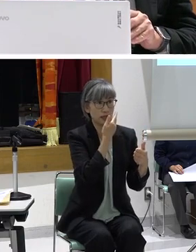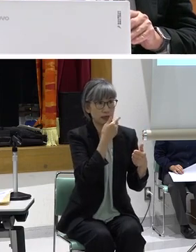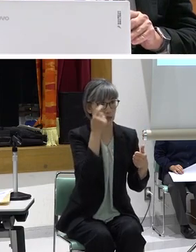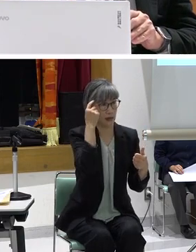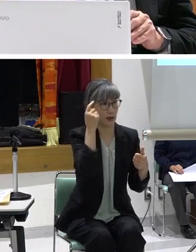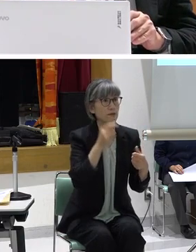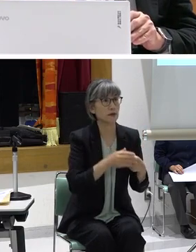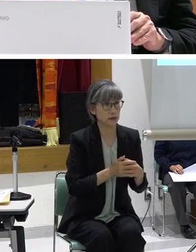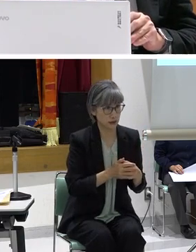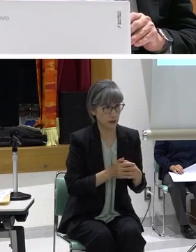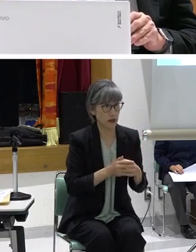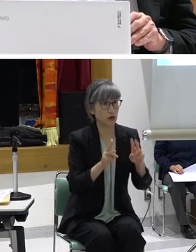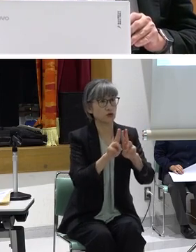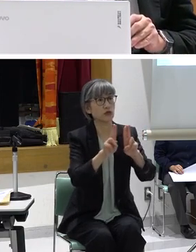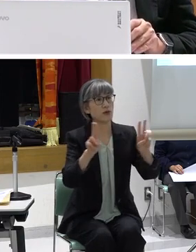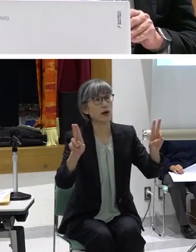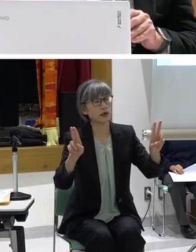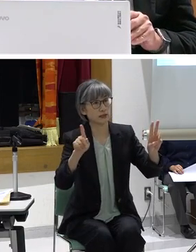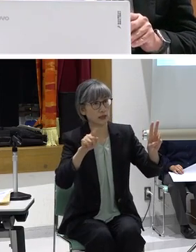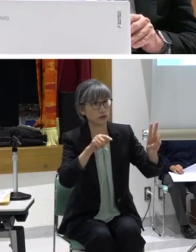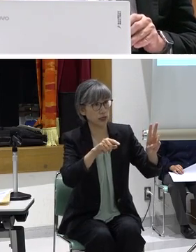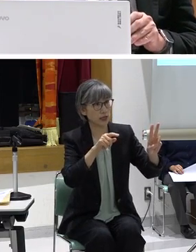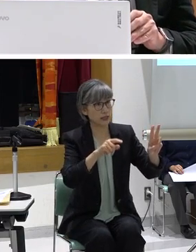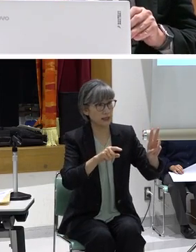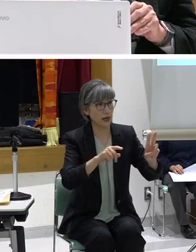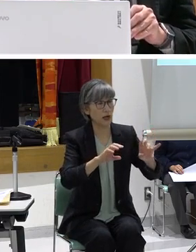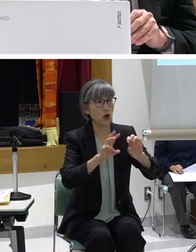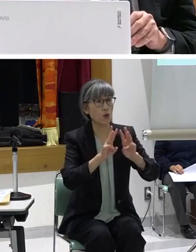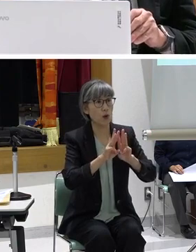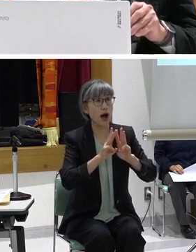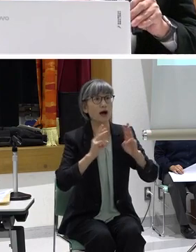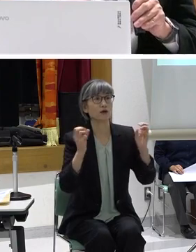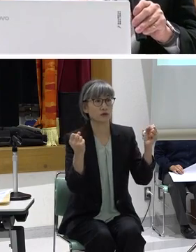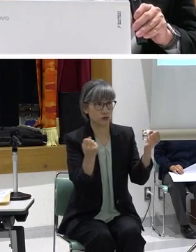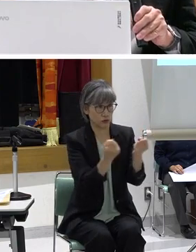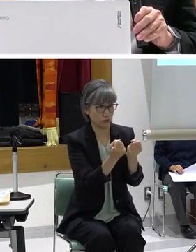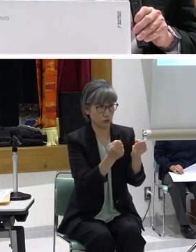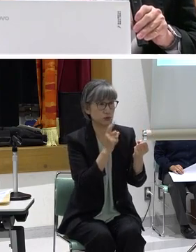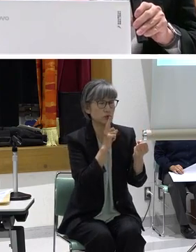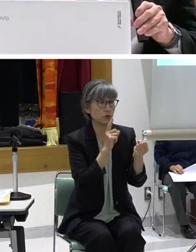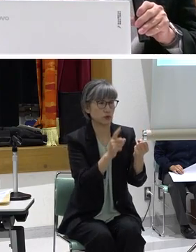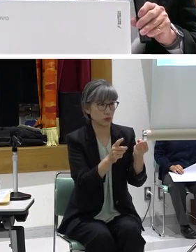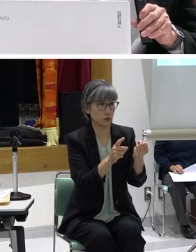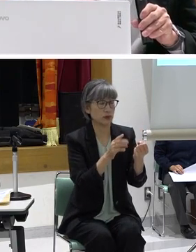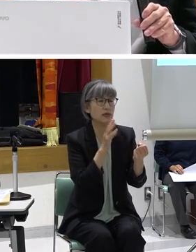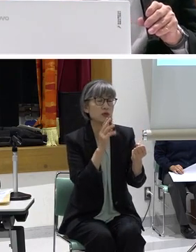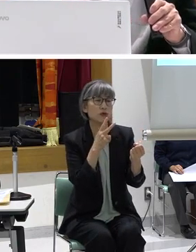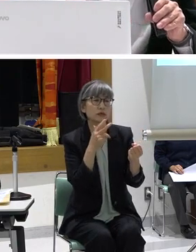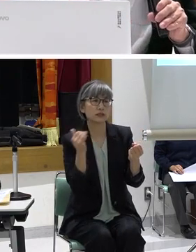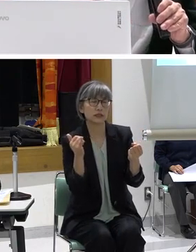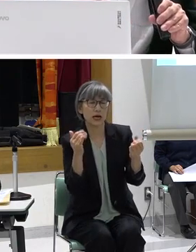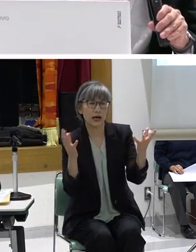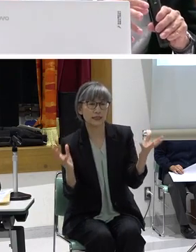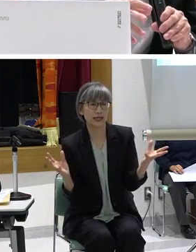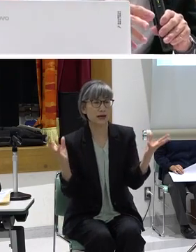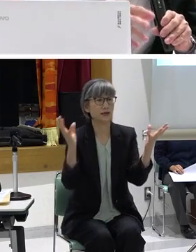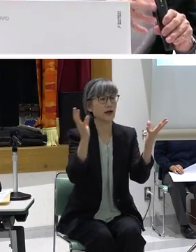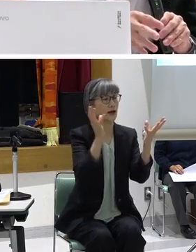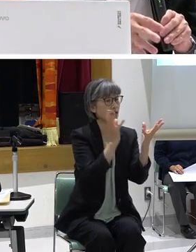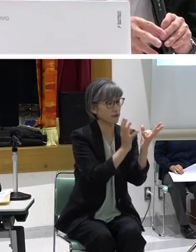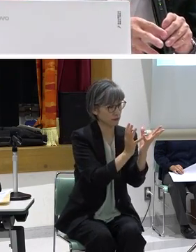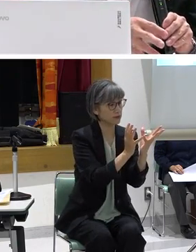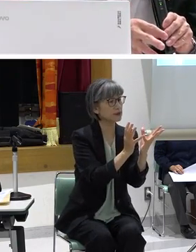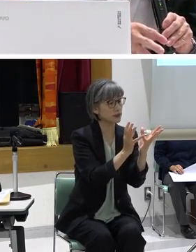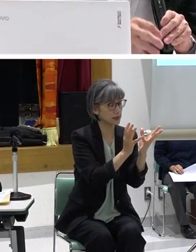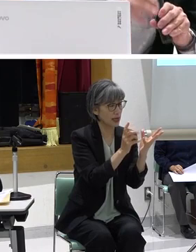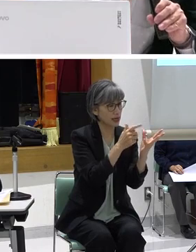ーサルデザインワークショップというんですけれども、当事者が参画をして いろんな設計を決